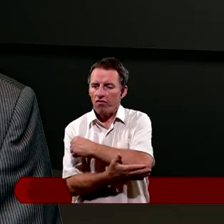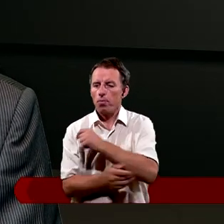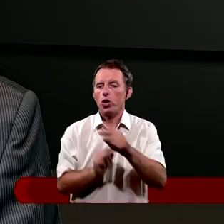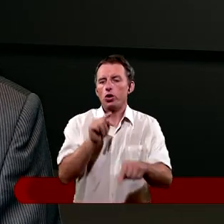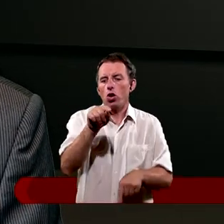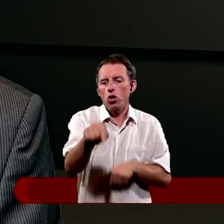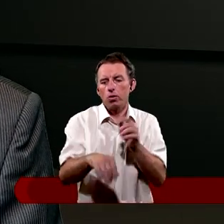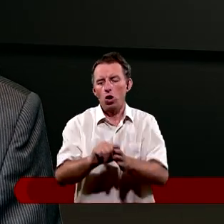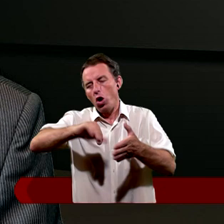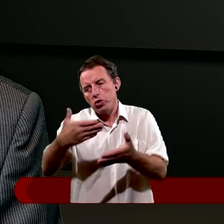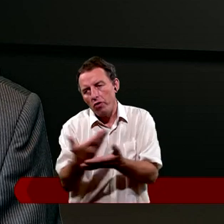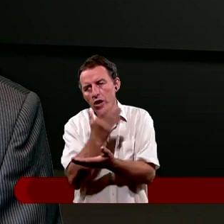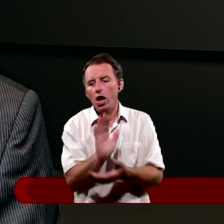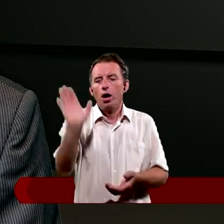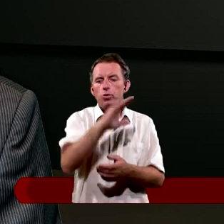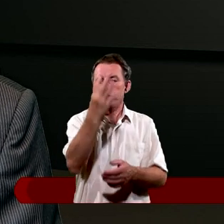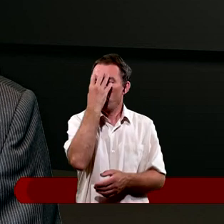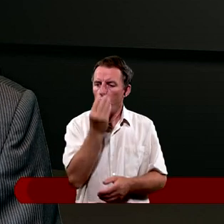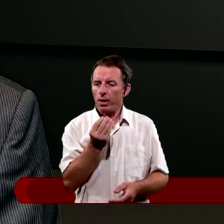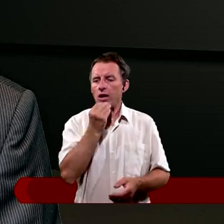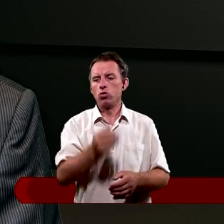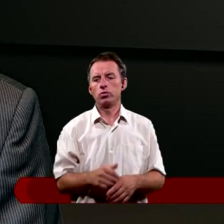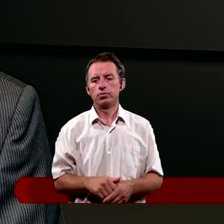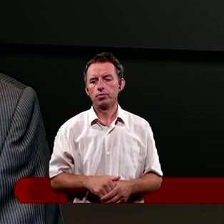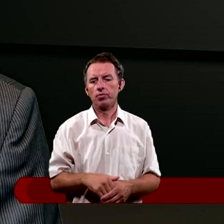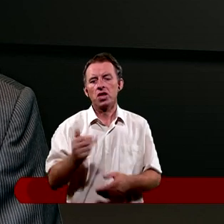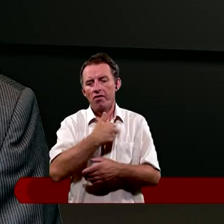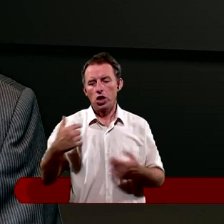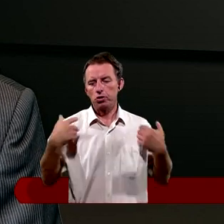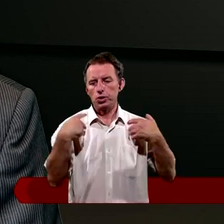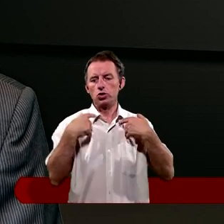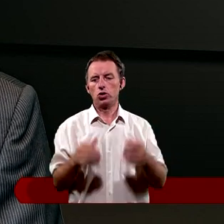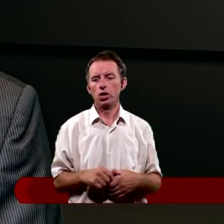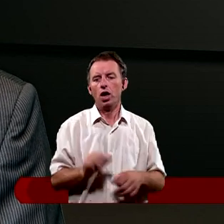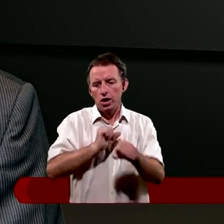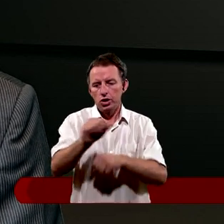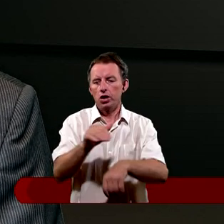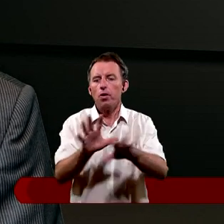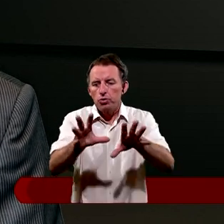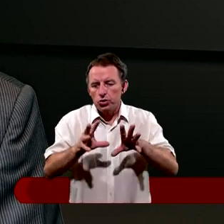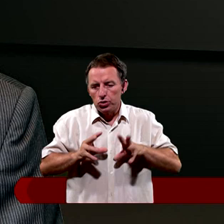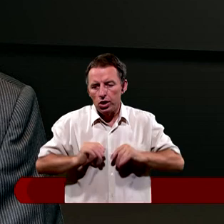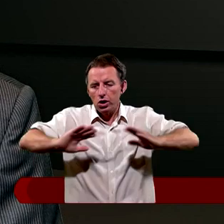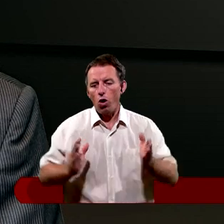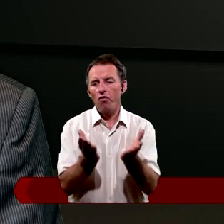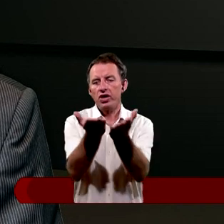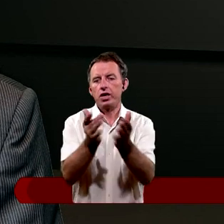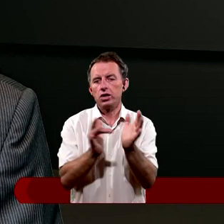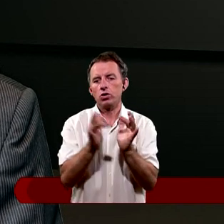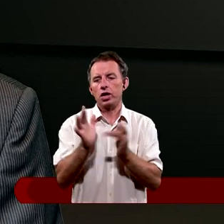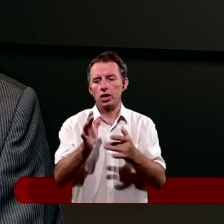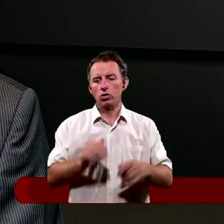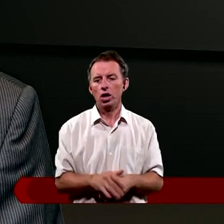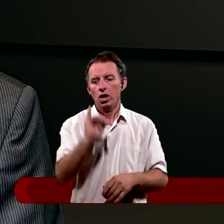do odnowienia tego Bożego obrazu w naszym życiu, to jest przyjęcie ofiary Jezusa